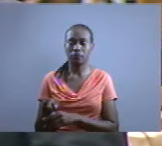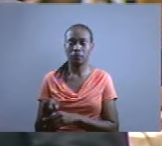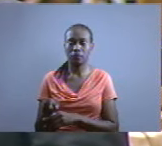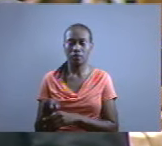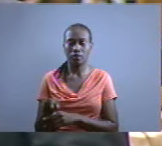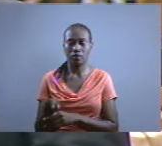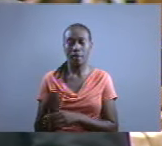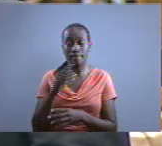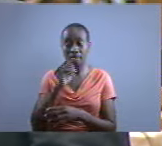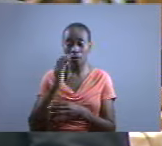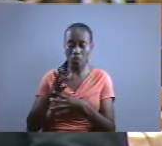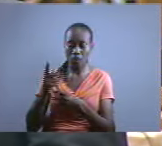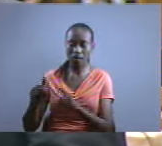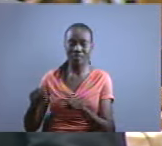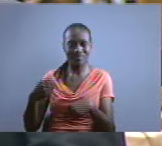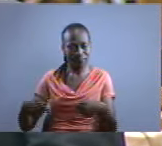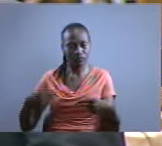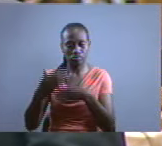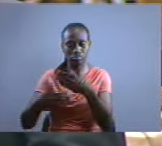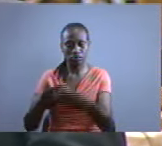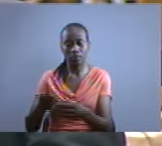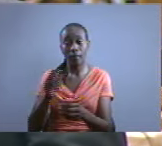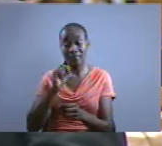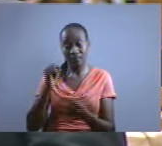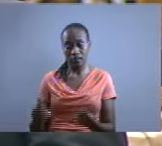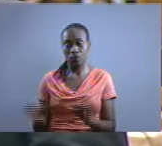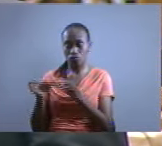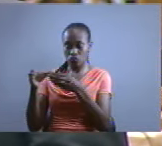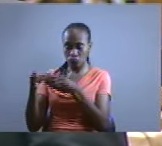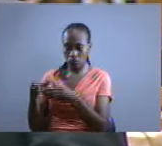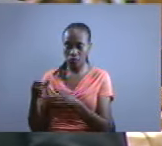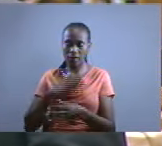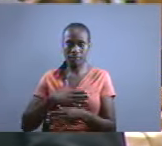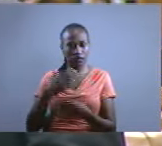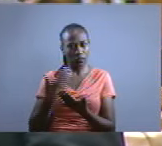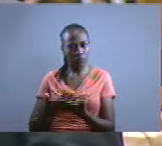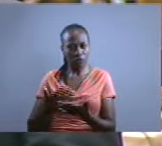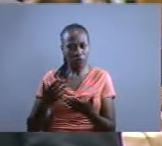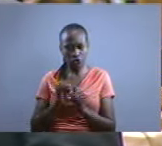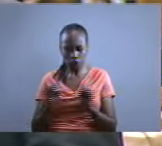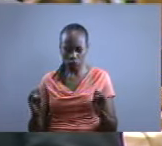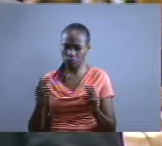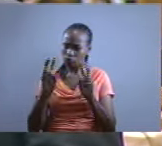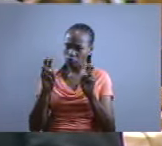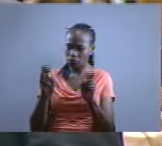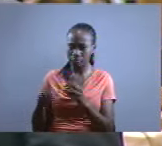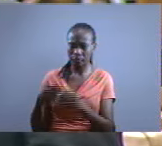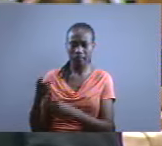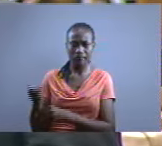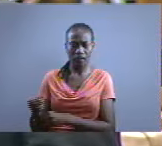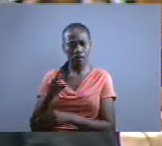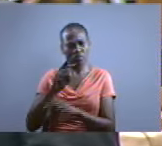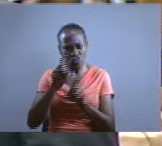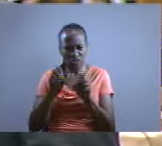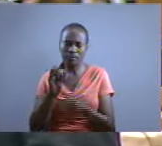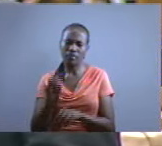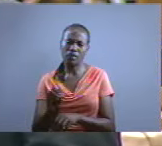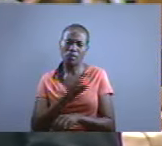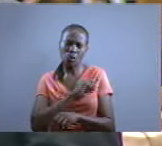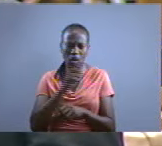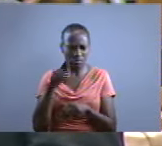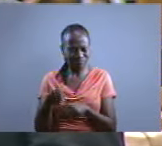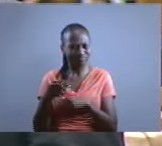waarin die eenheid alreeds verval het. Ernstige vrae moet gevra word oor waarom die ongeruimdhede rondom Ngobo